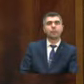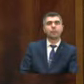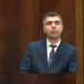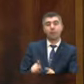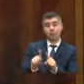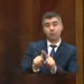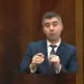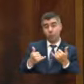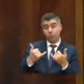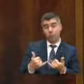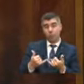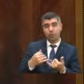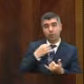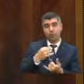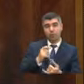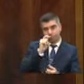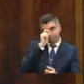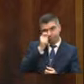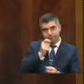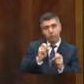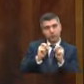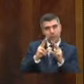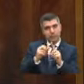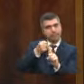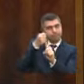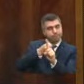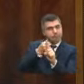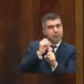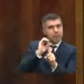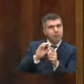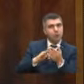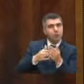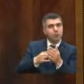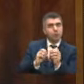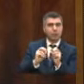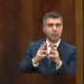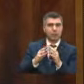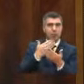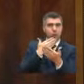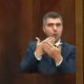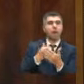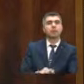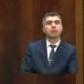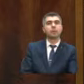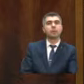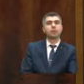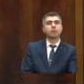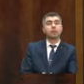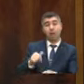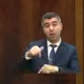يسعنا إلا أن ننوه بمجهودهم وتفانيهم في أداء واجباتهم، إلا أن